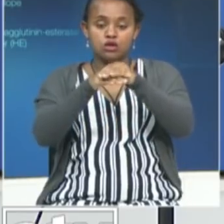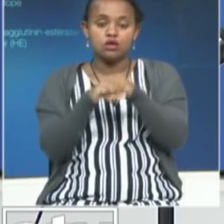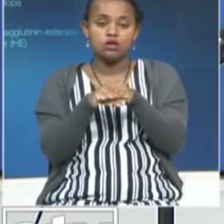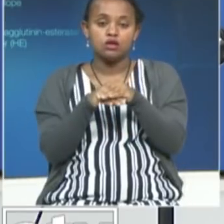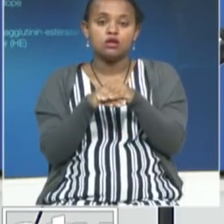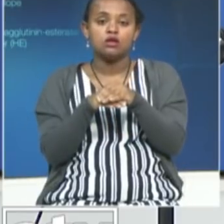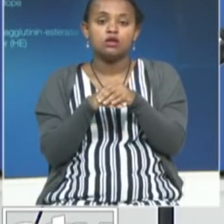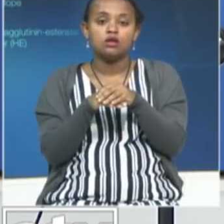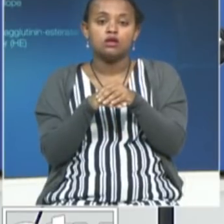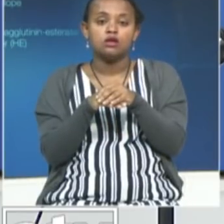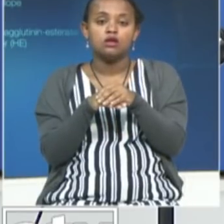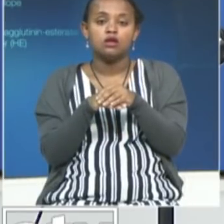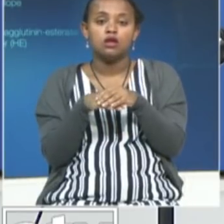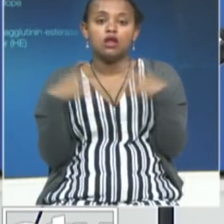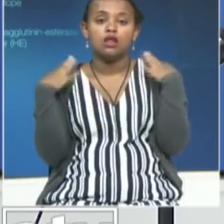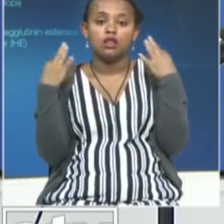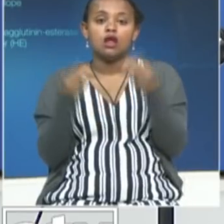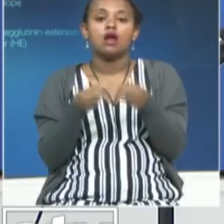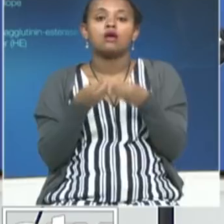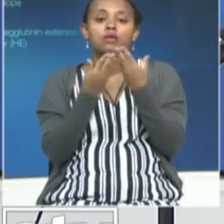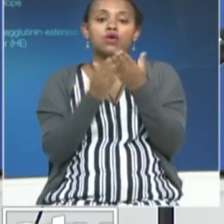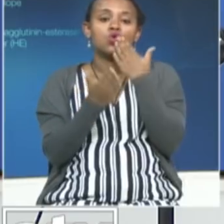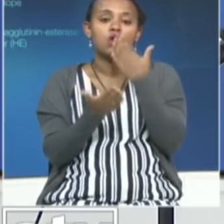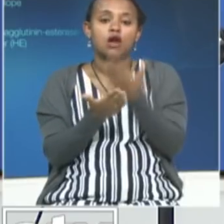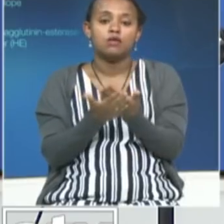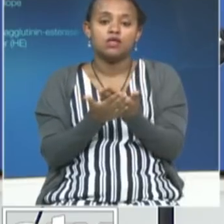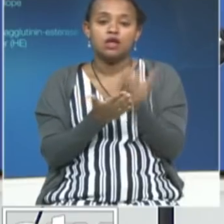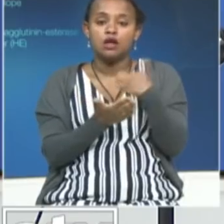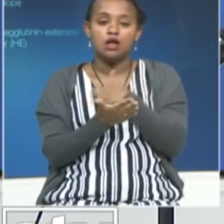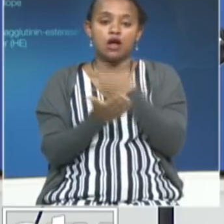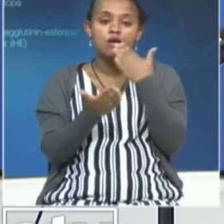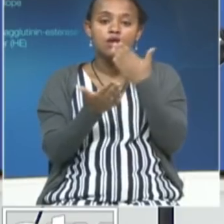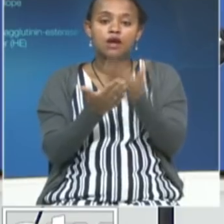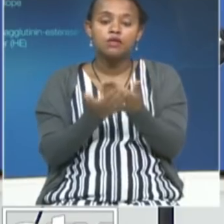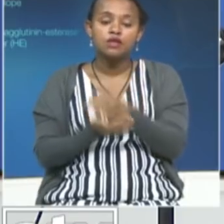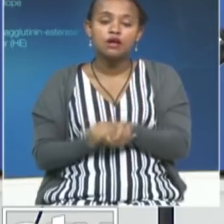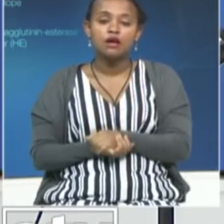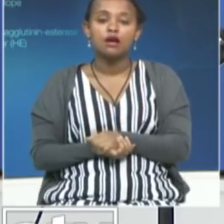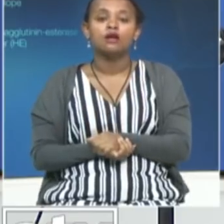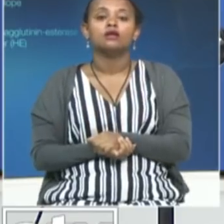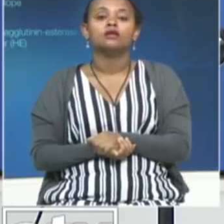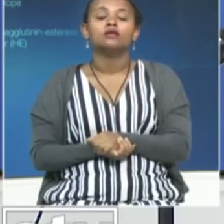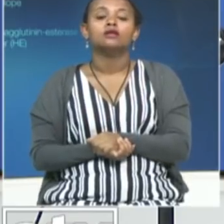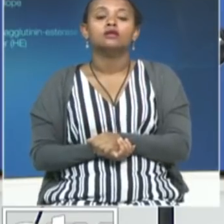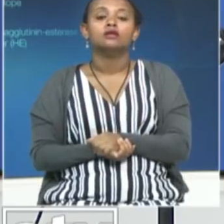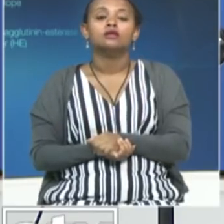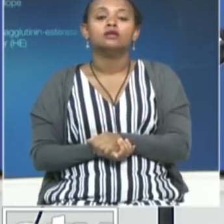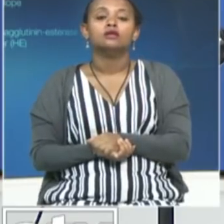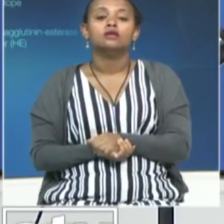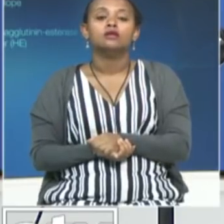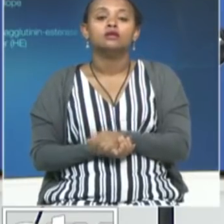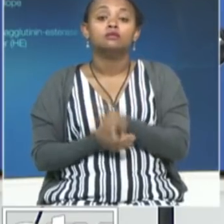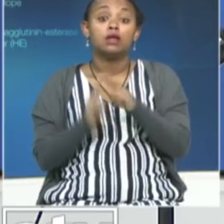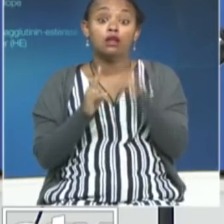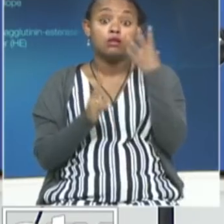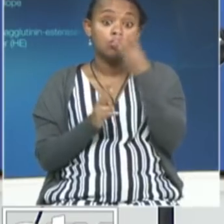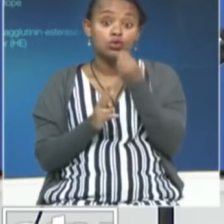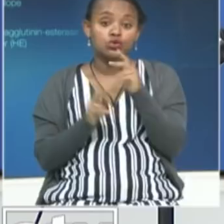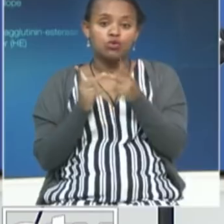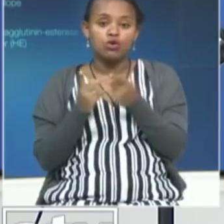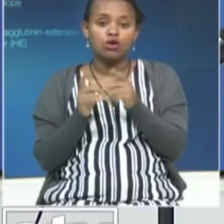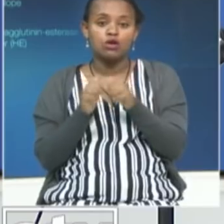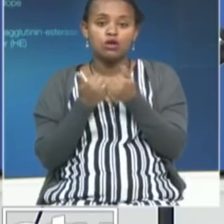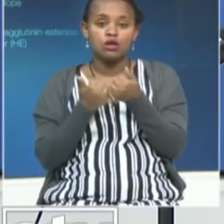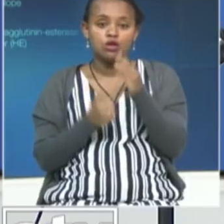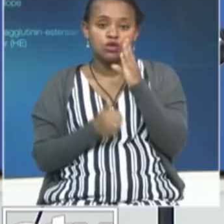በቤቱ እናመሰግናችሁ ነበርን። እሺ እኛም እናመሰግናለን። በጣም በጣም ጥሩ ፕሮግራም ነው። እንዴት ናችሁ?